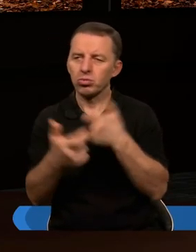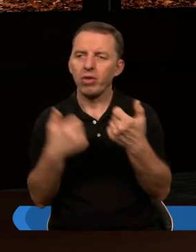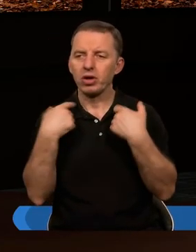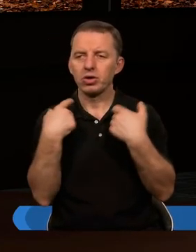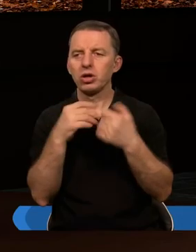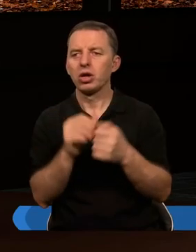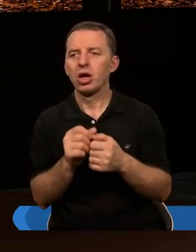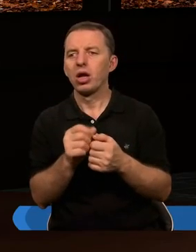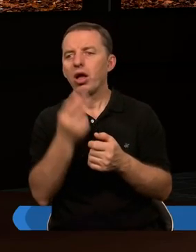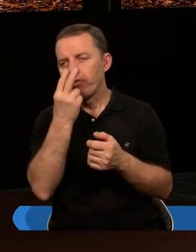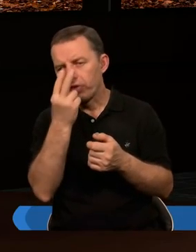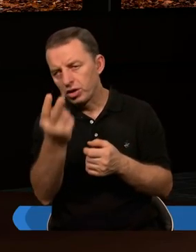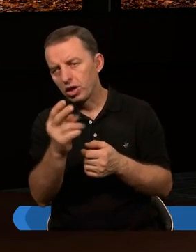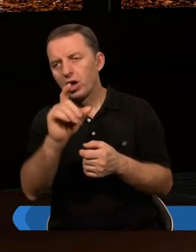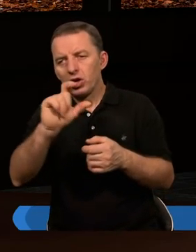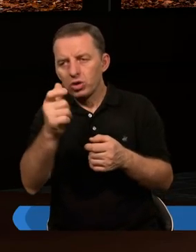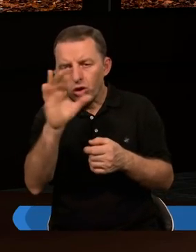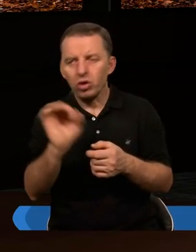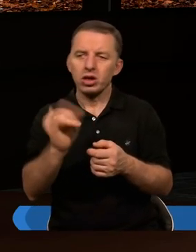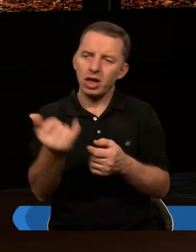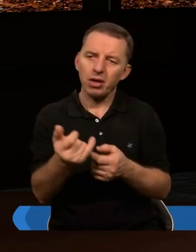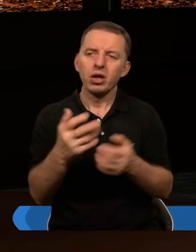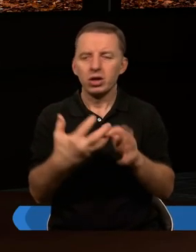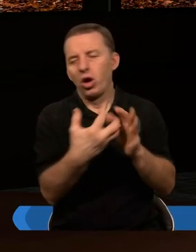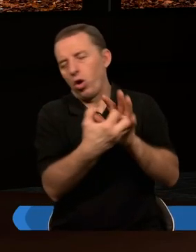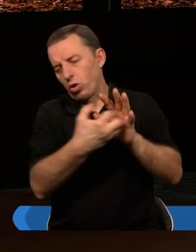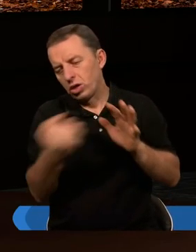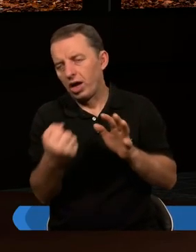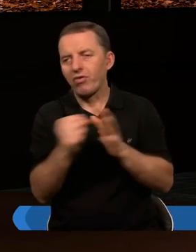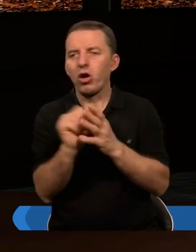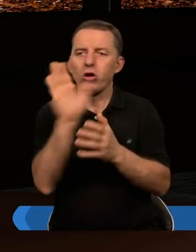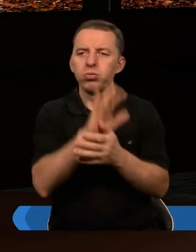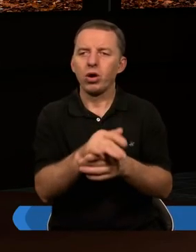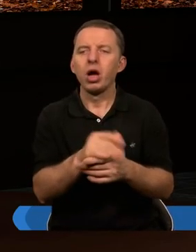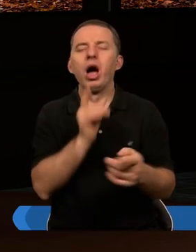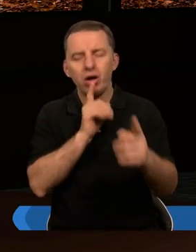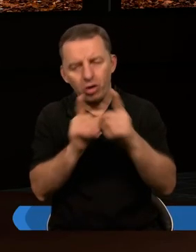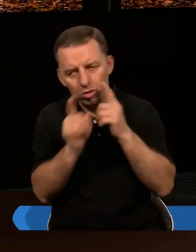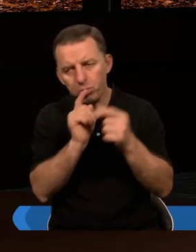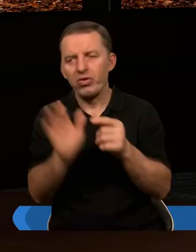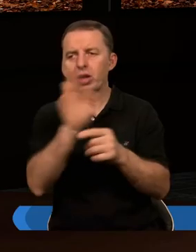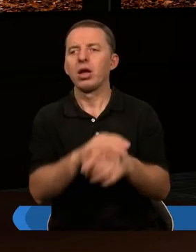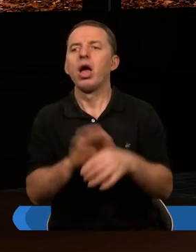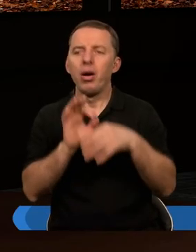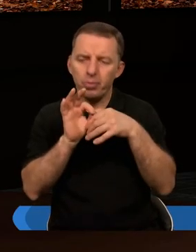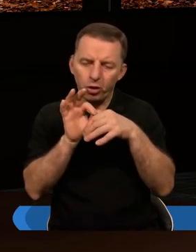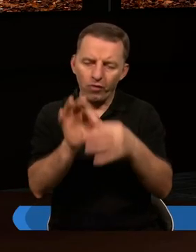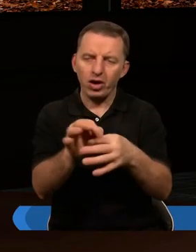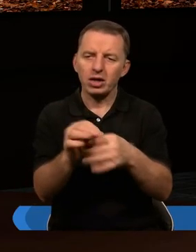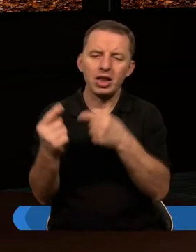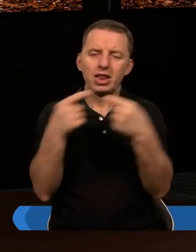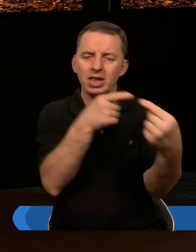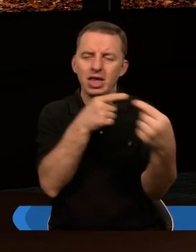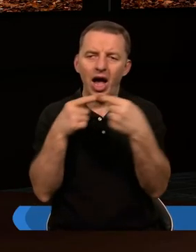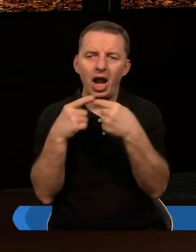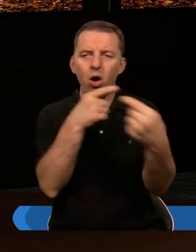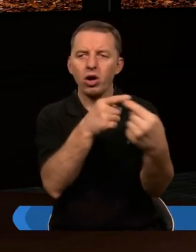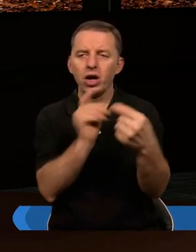coś widzimy, czy coś nas jakoś chce oderwać od Boga, to po prostu rozmawiać z Bogiem, prowadzić z Nim wtedy dialog.